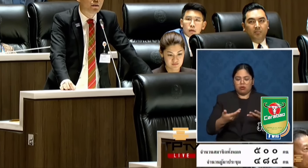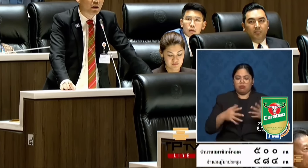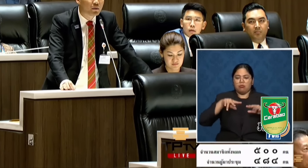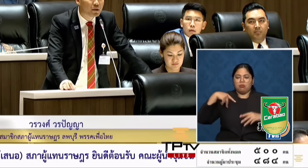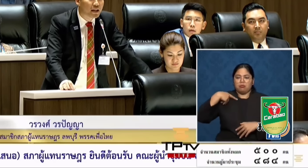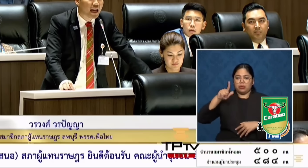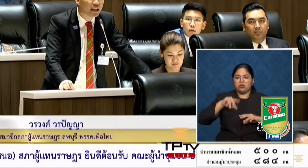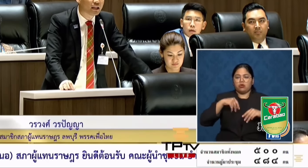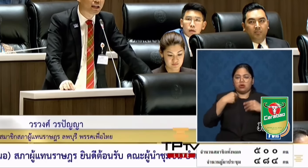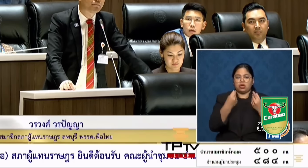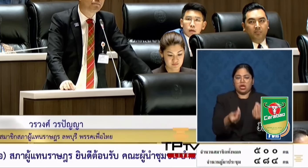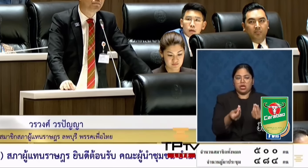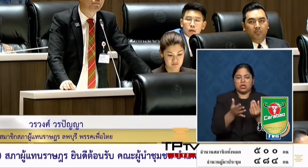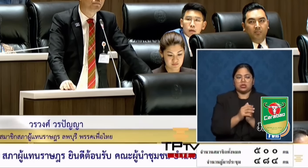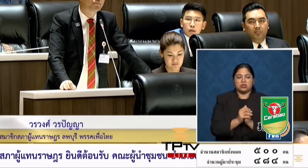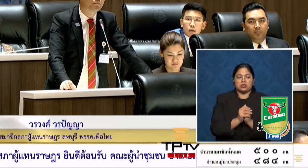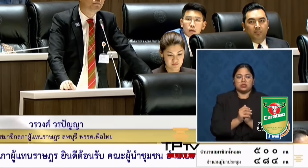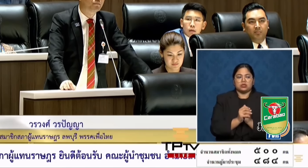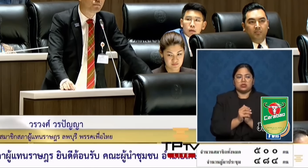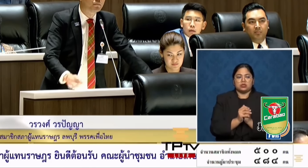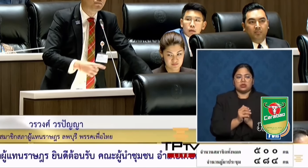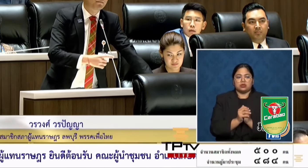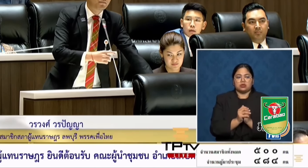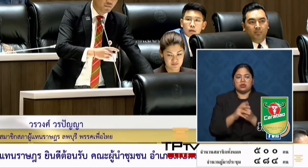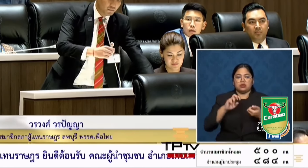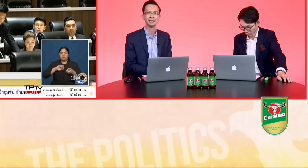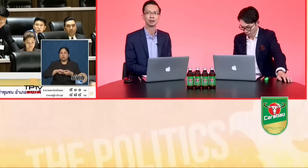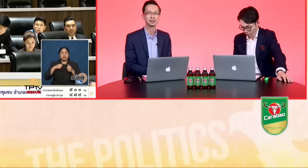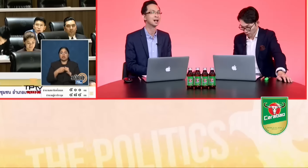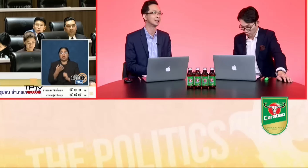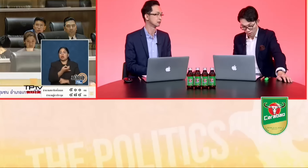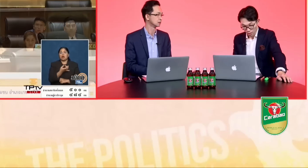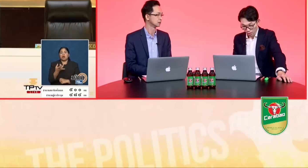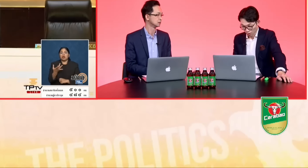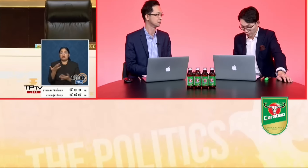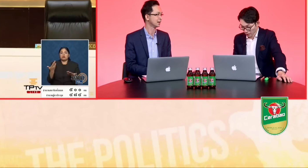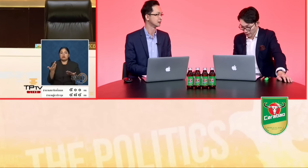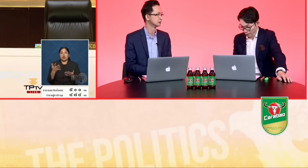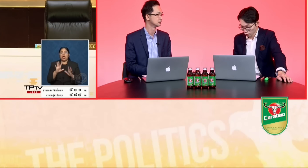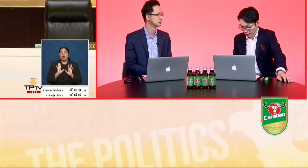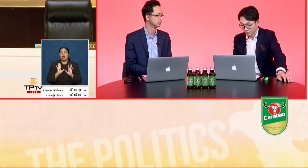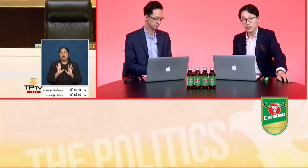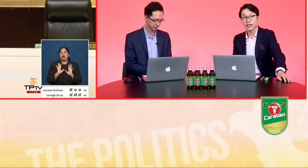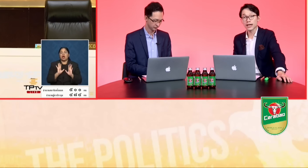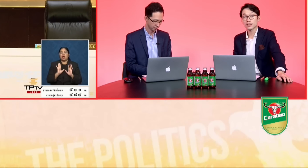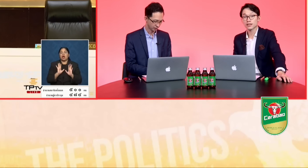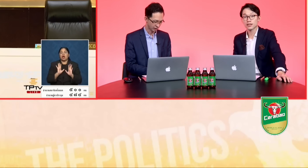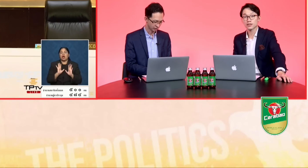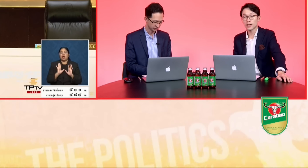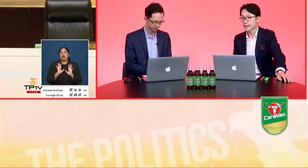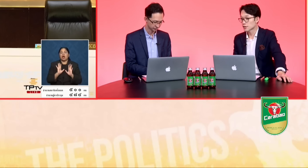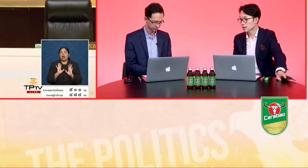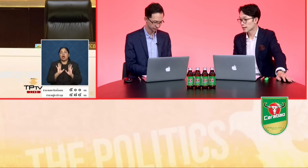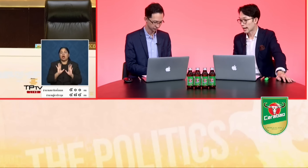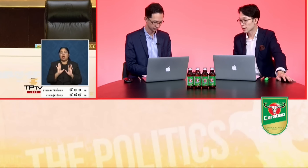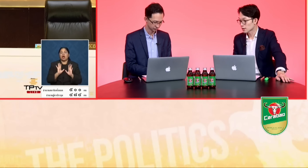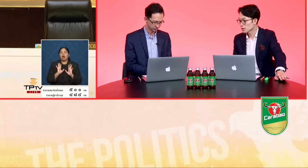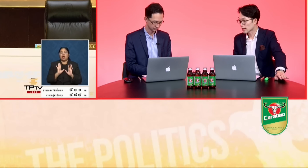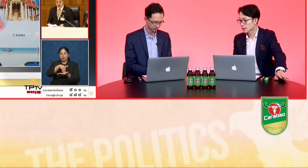ย้อนกันมา2-3วันที่ผ่านมานี่แหละ ครับ ในเรื่องของเวลาเนี่ยแต่อย่างที่บอกครับเวลาเนี่ยเขาไม่จำกัด อ๋อแต่เหมือนคิวสลับนิดหน่อยน ะ ตอนแรก